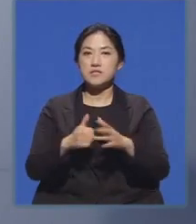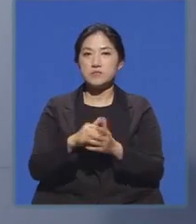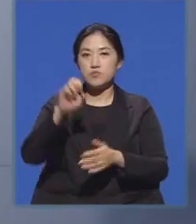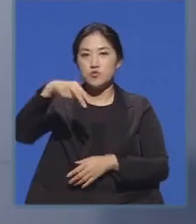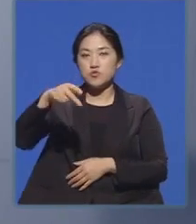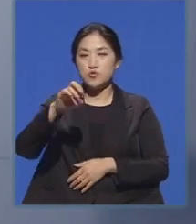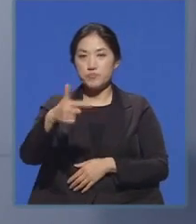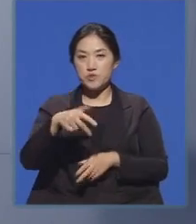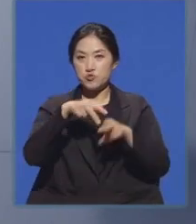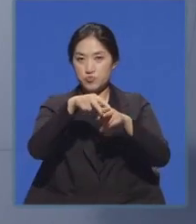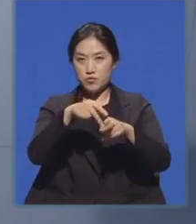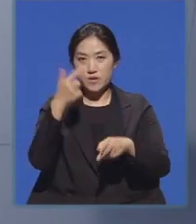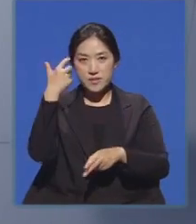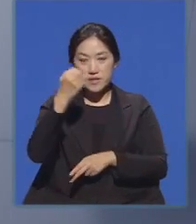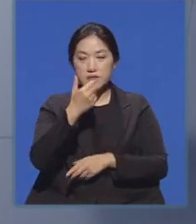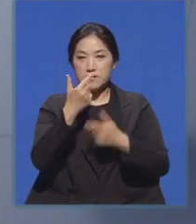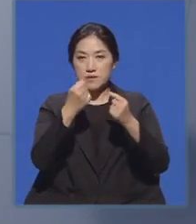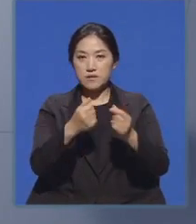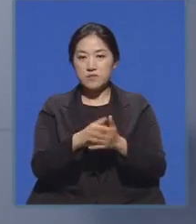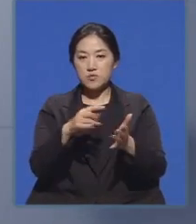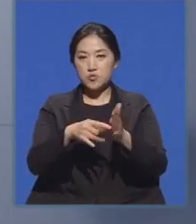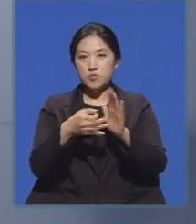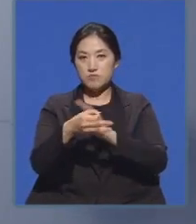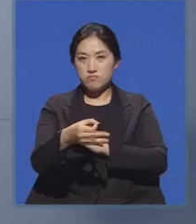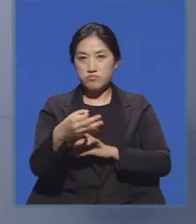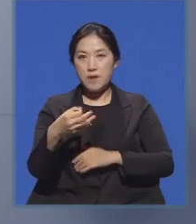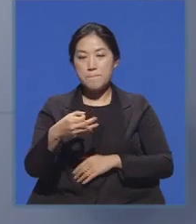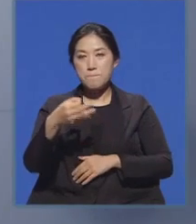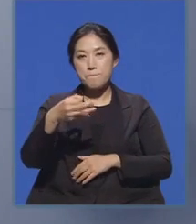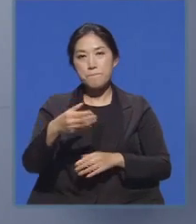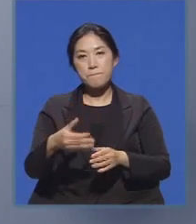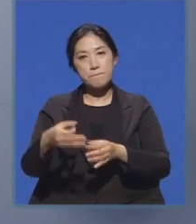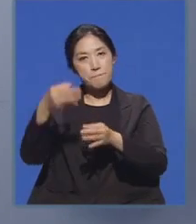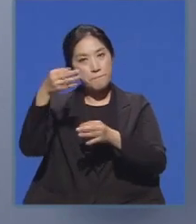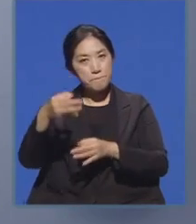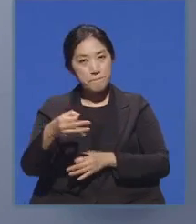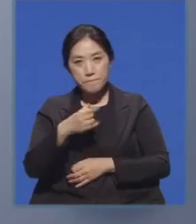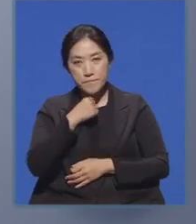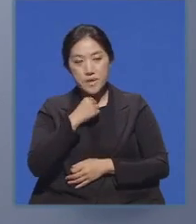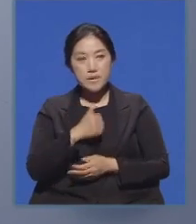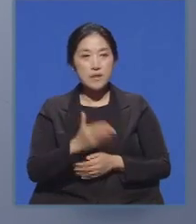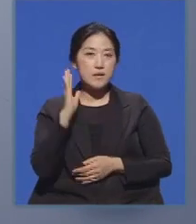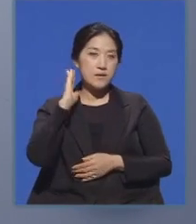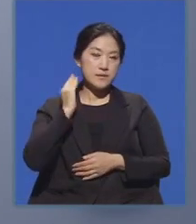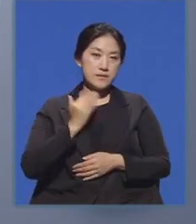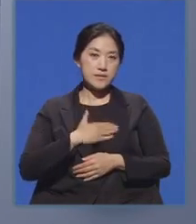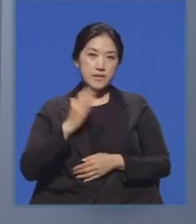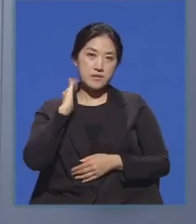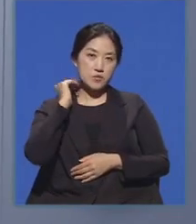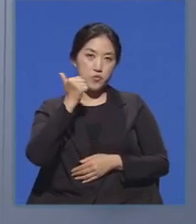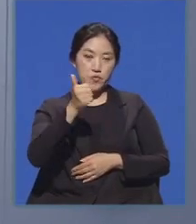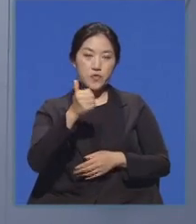유승민 후보께서 생각하시는 그 조세 부담률은 어느 정도 수준이 되십니까? 제가 대통령이 되면